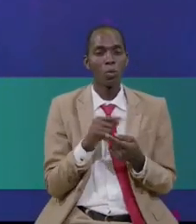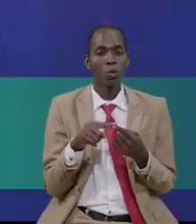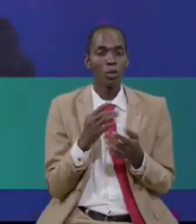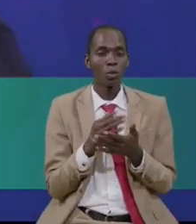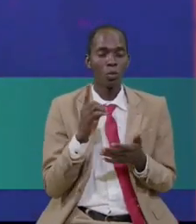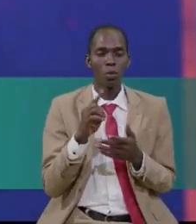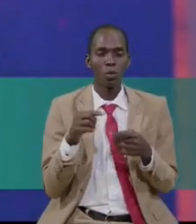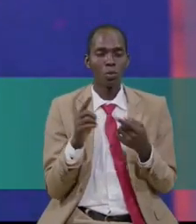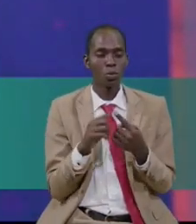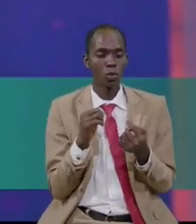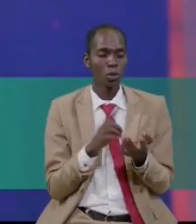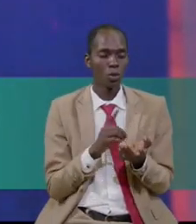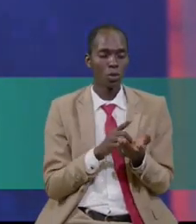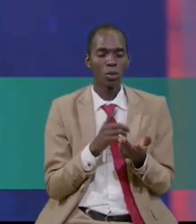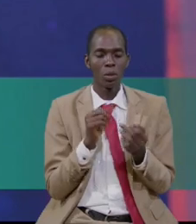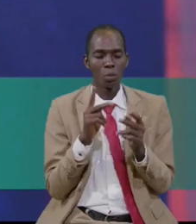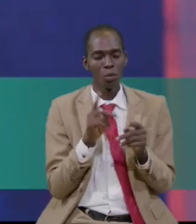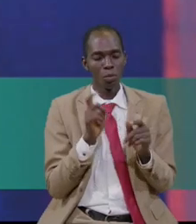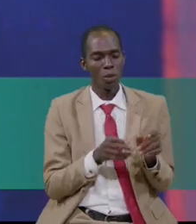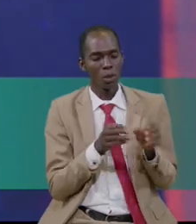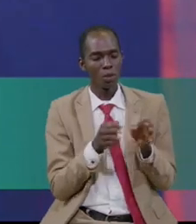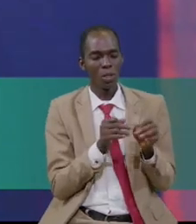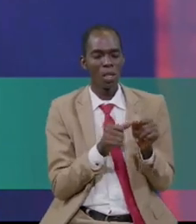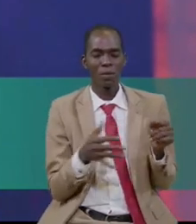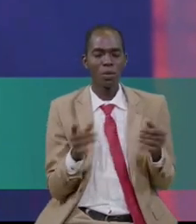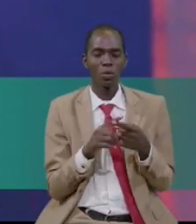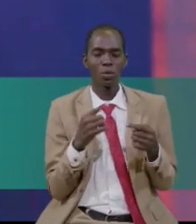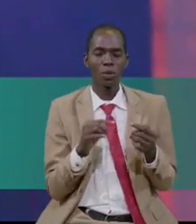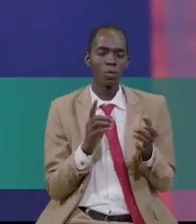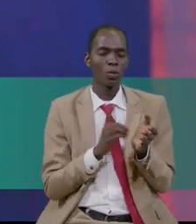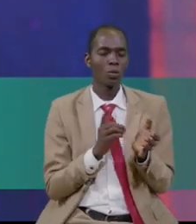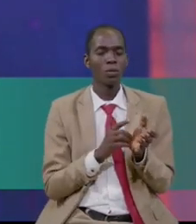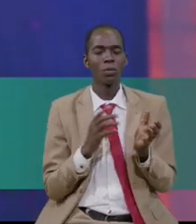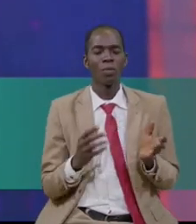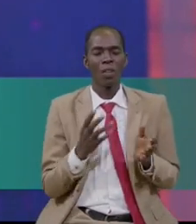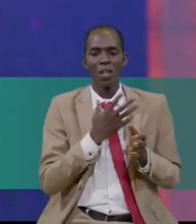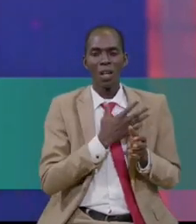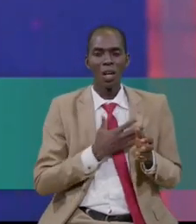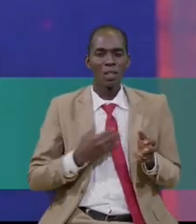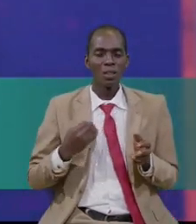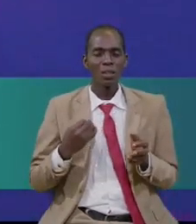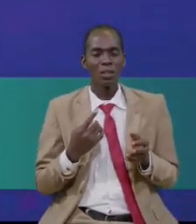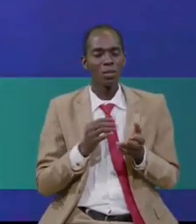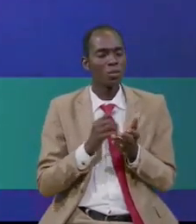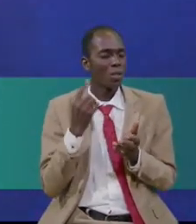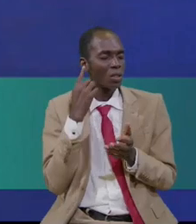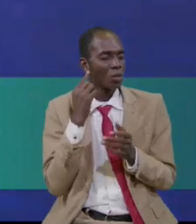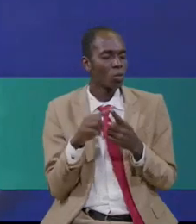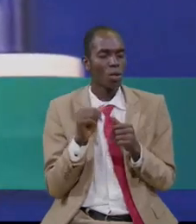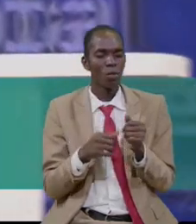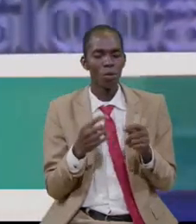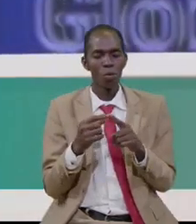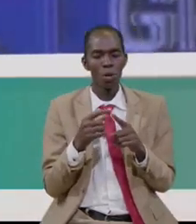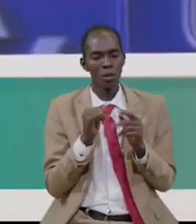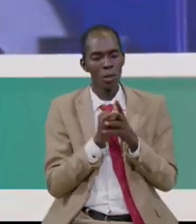docteur, il prête oreille, il écoute toute parole parce qu'il veut la guérison.